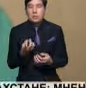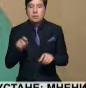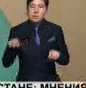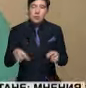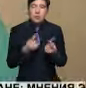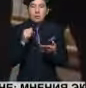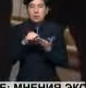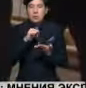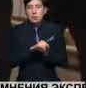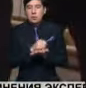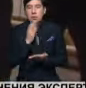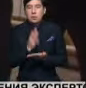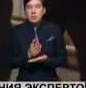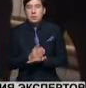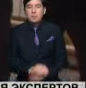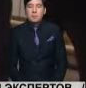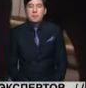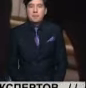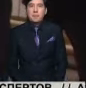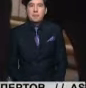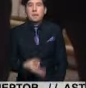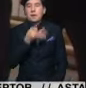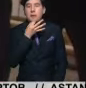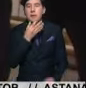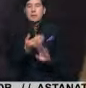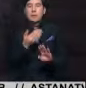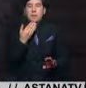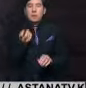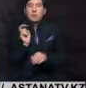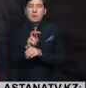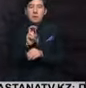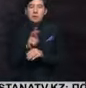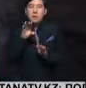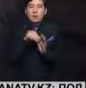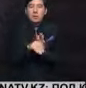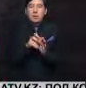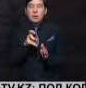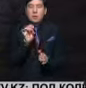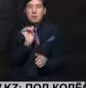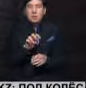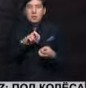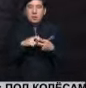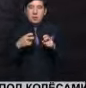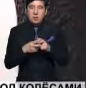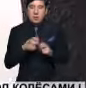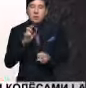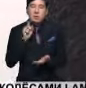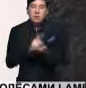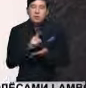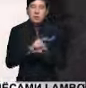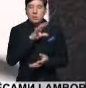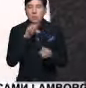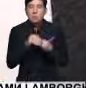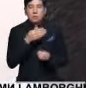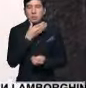эти документы. Отмечу, ранее жители неоднократно сообщали компетентным органам об этой проблеме, однако должных результатов это